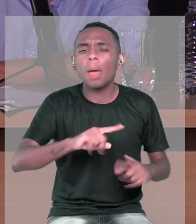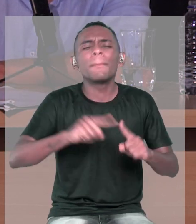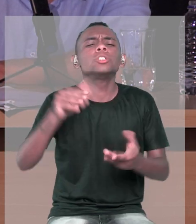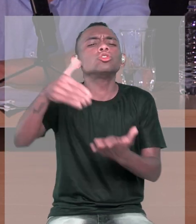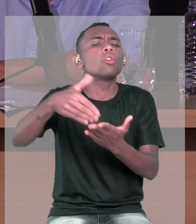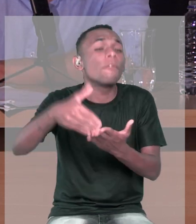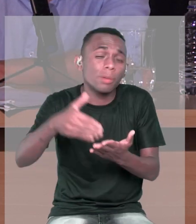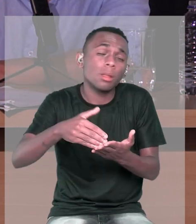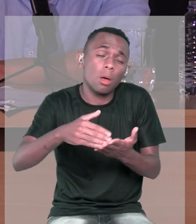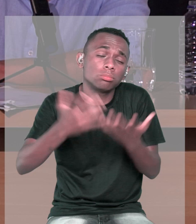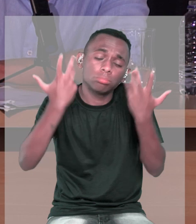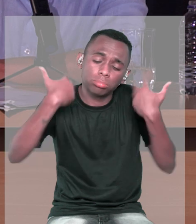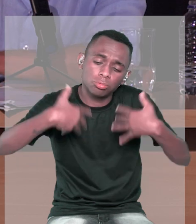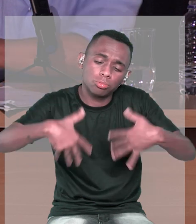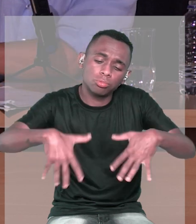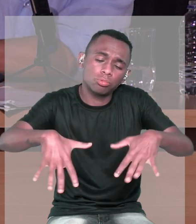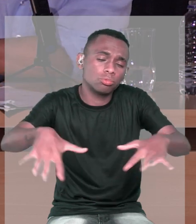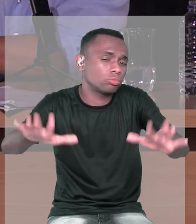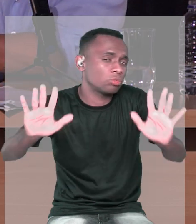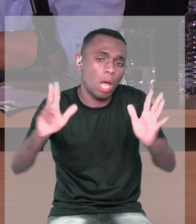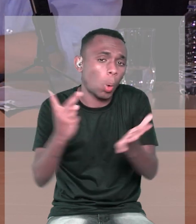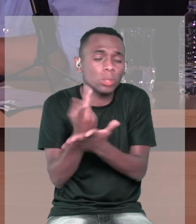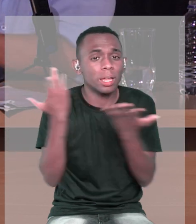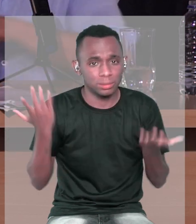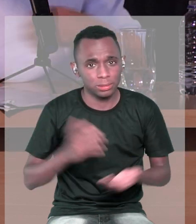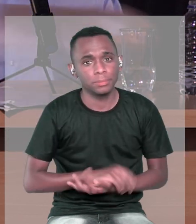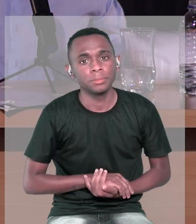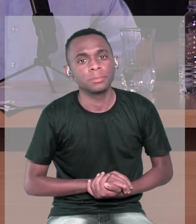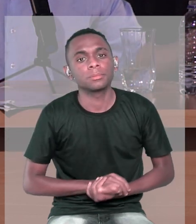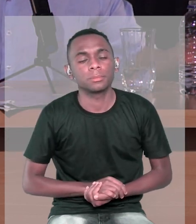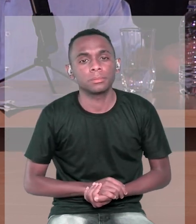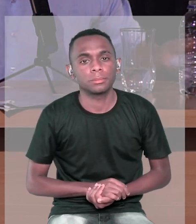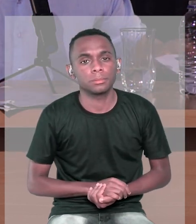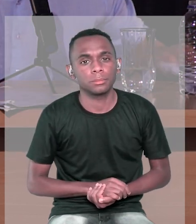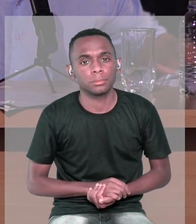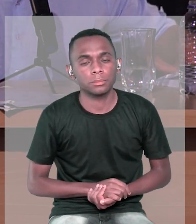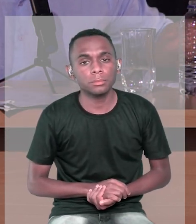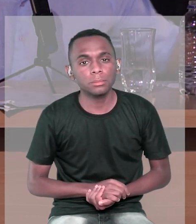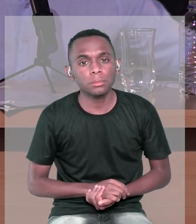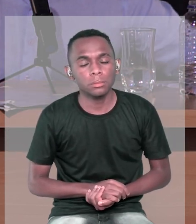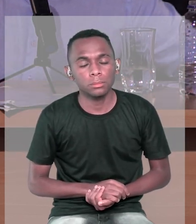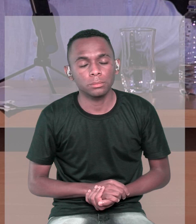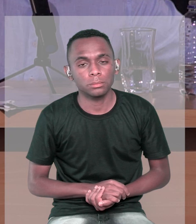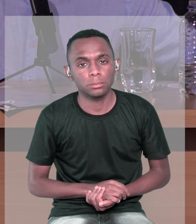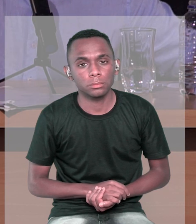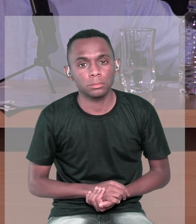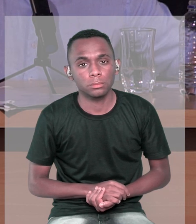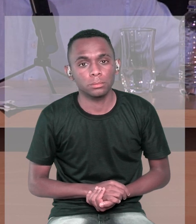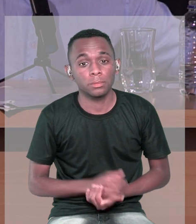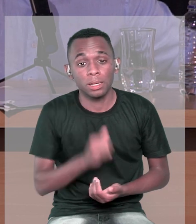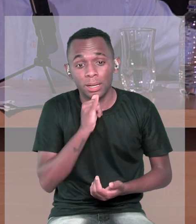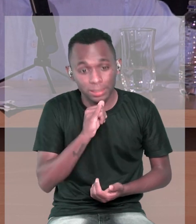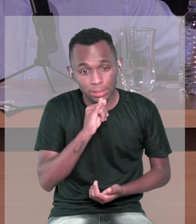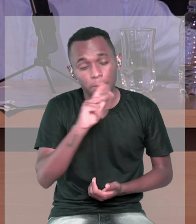final pode-se até ficar natural. Et Hegel appelle ça une habitude. O Hegel